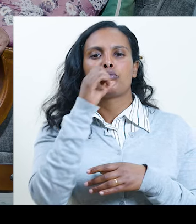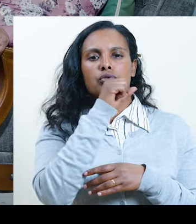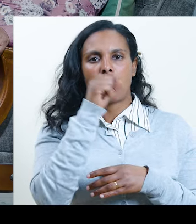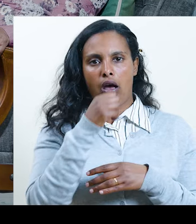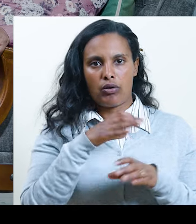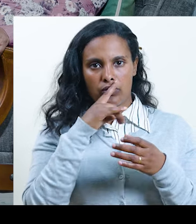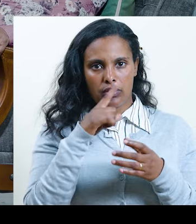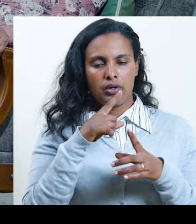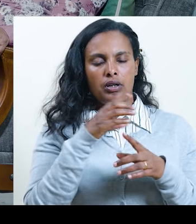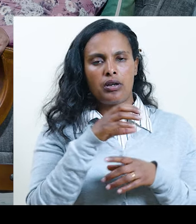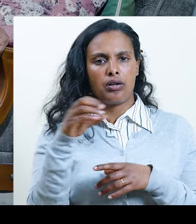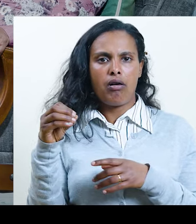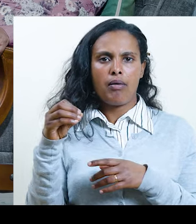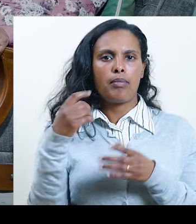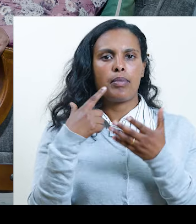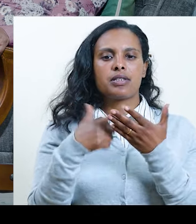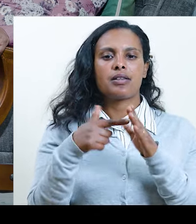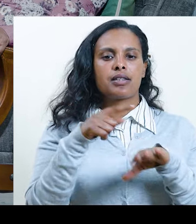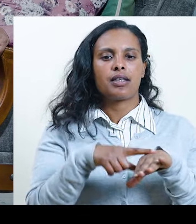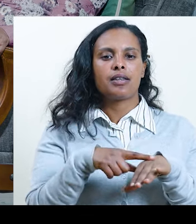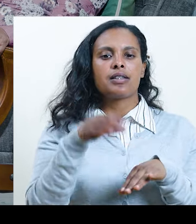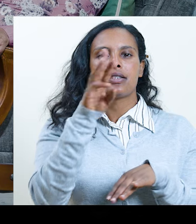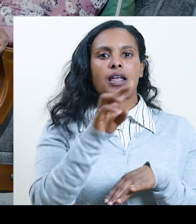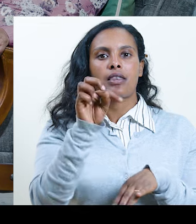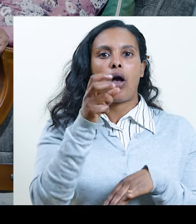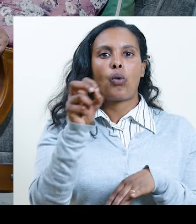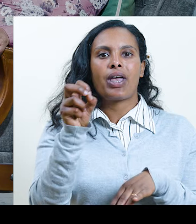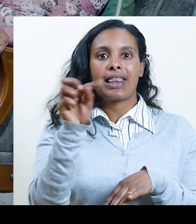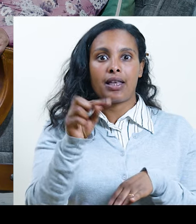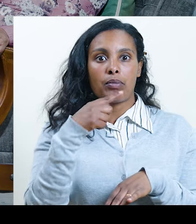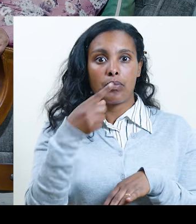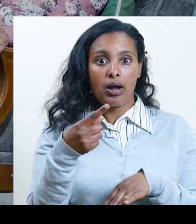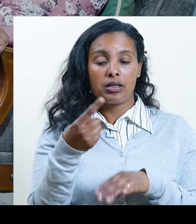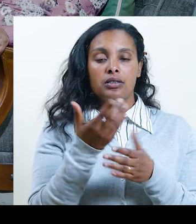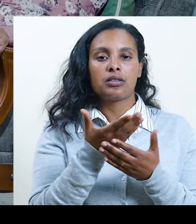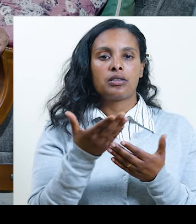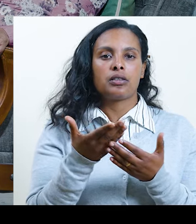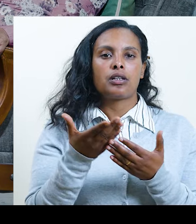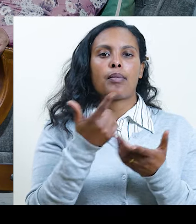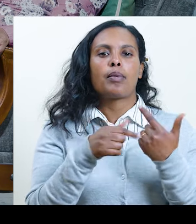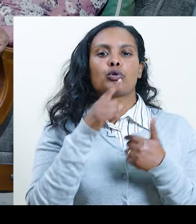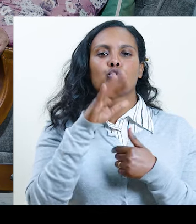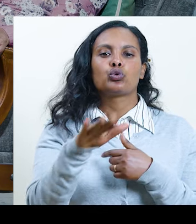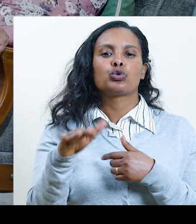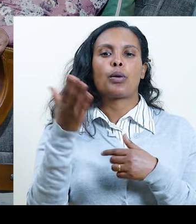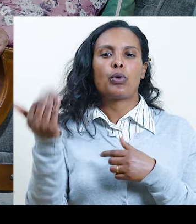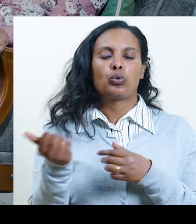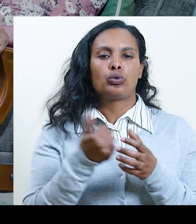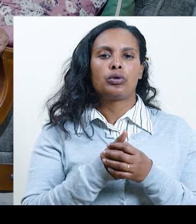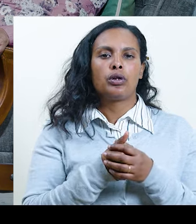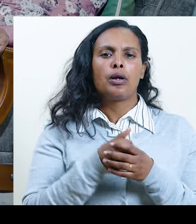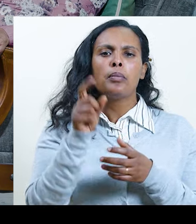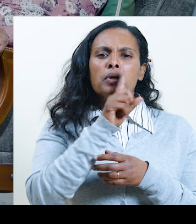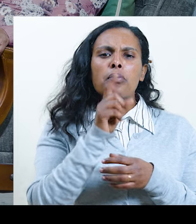ሙዚቃንም ያደርጉታል እና በዛ ሰዓት ላይ ሴታዊት የሚባል እንት ላይ የሚመጡ ልጆች